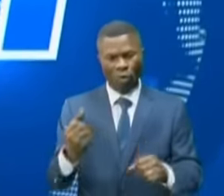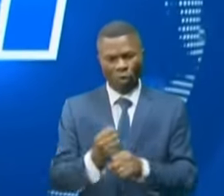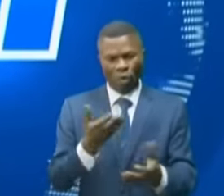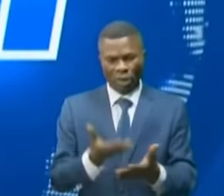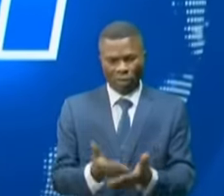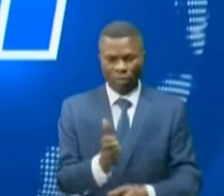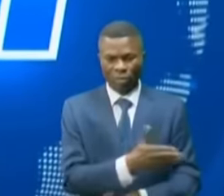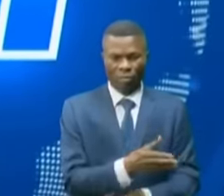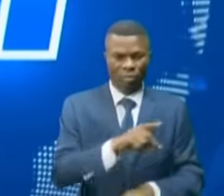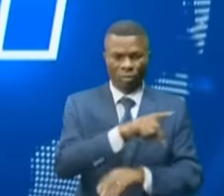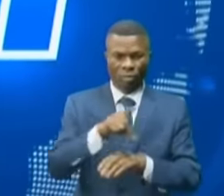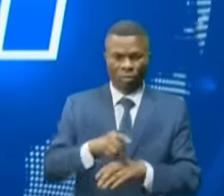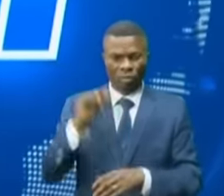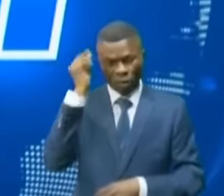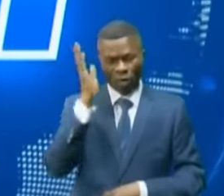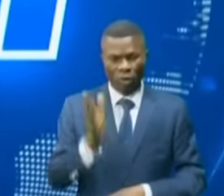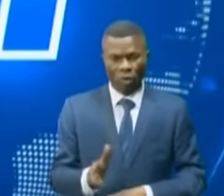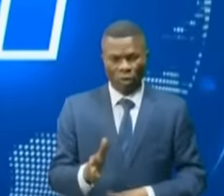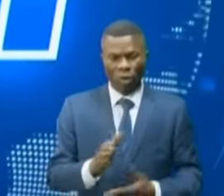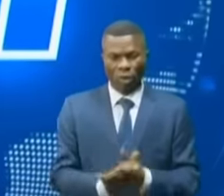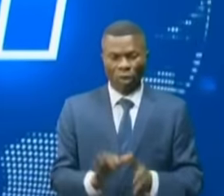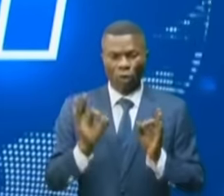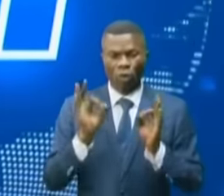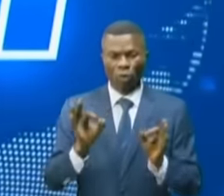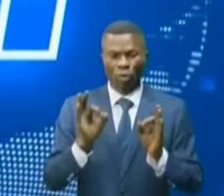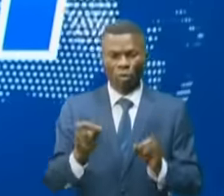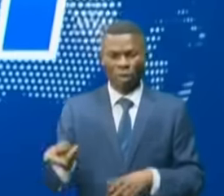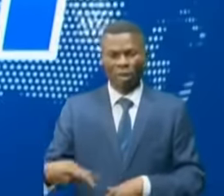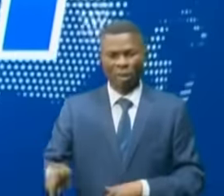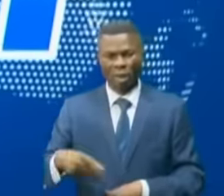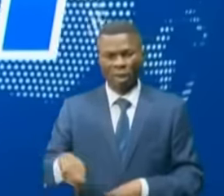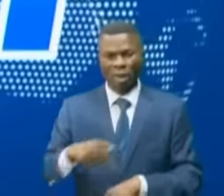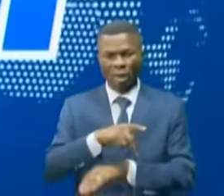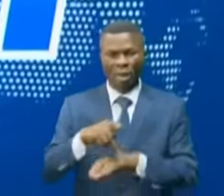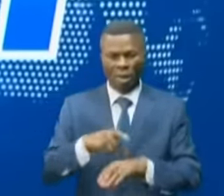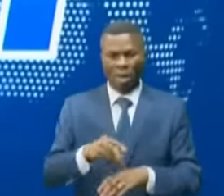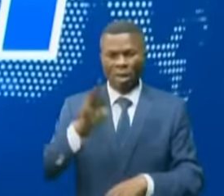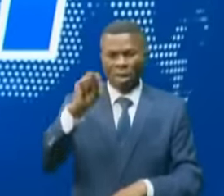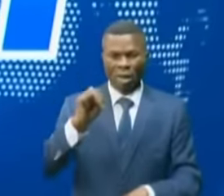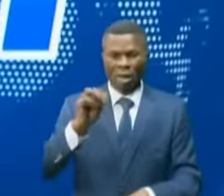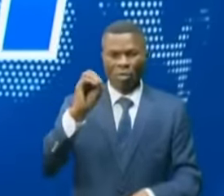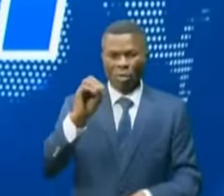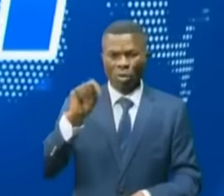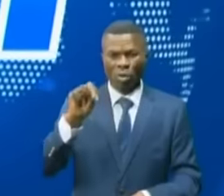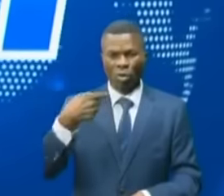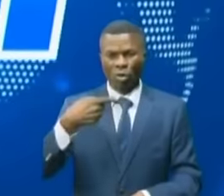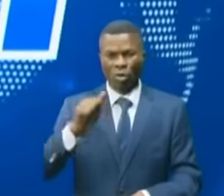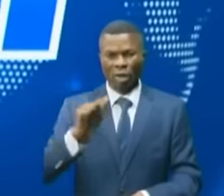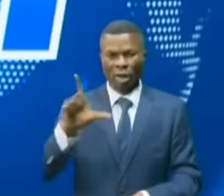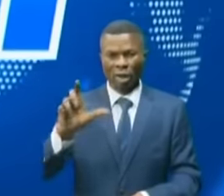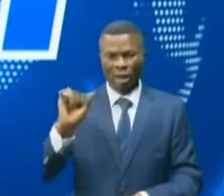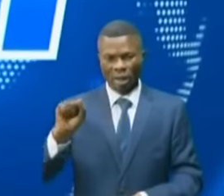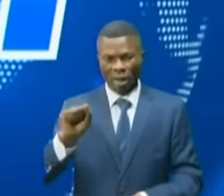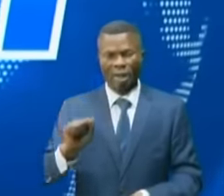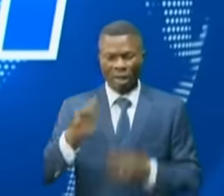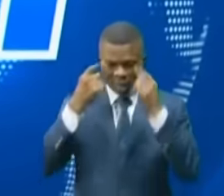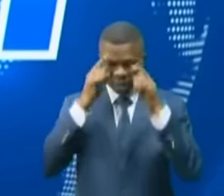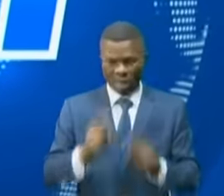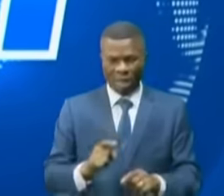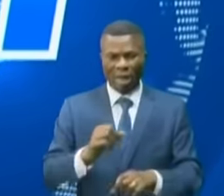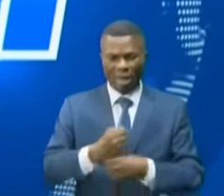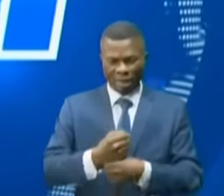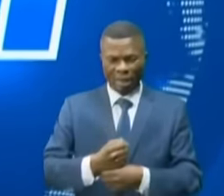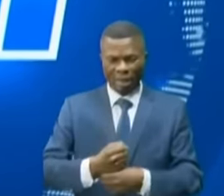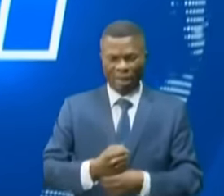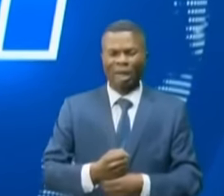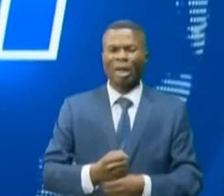Retour en province, le nouveau gouverneur de la province de la Mongala, Jean Collin, tient à restaurer l'autorité de